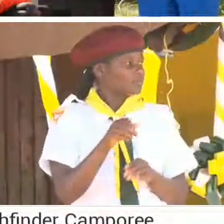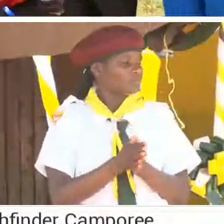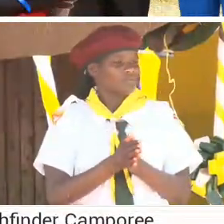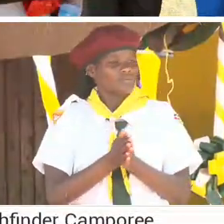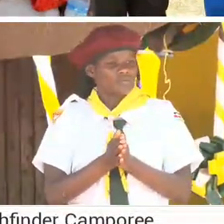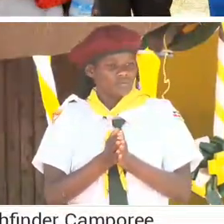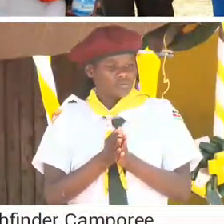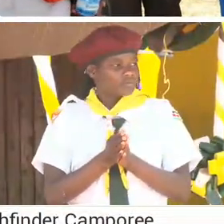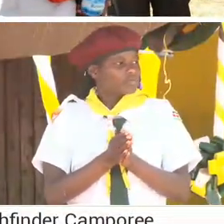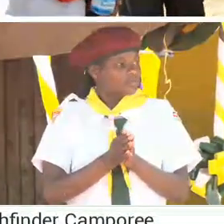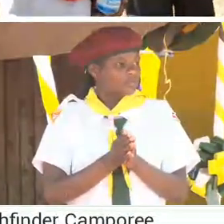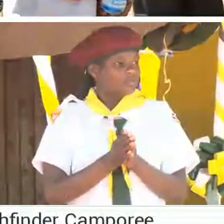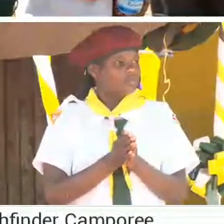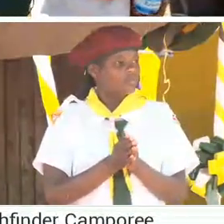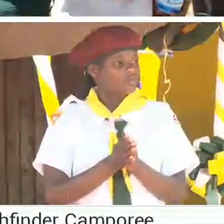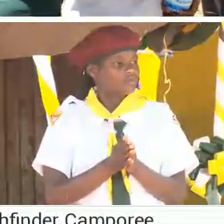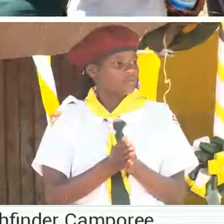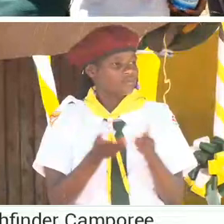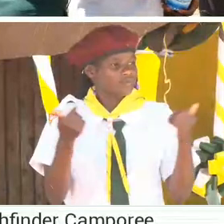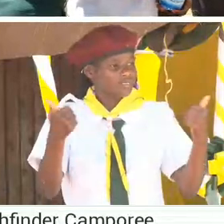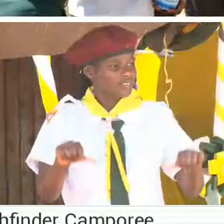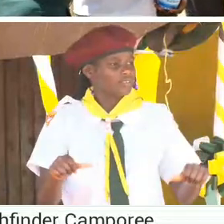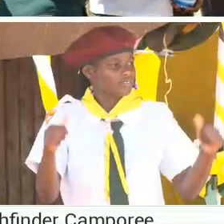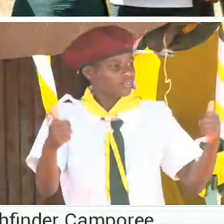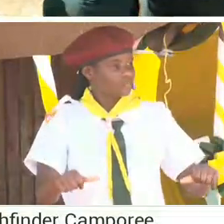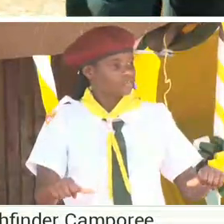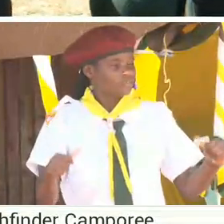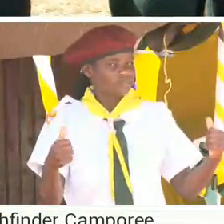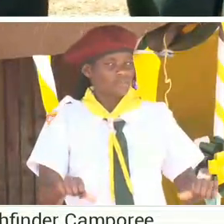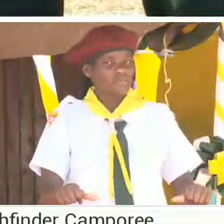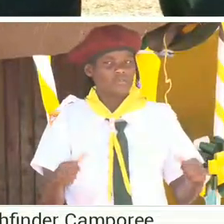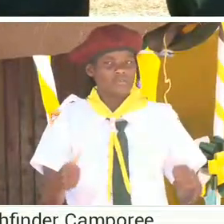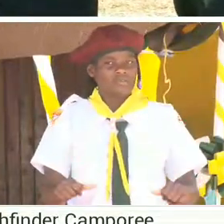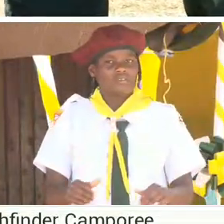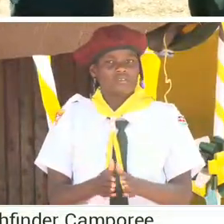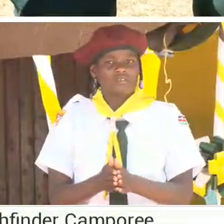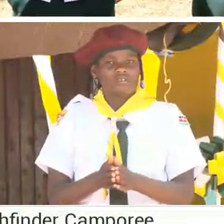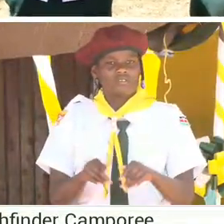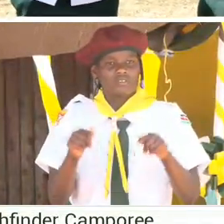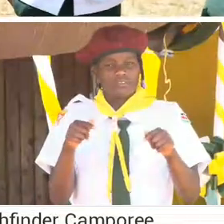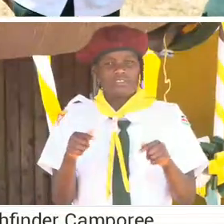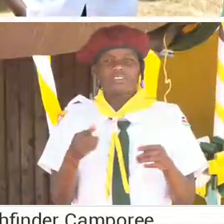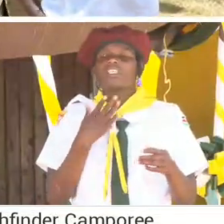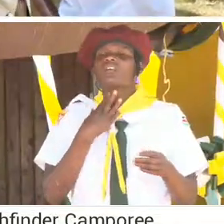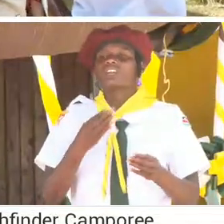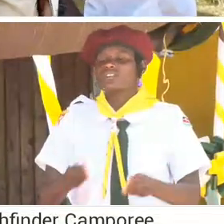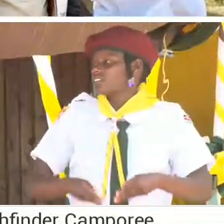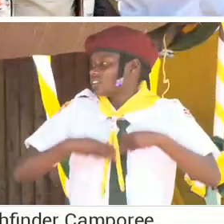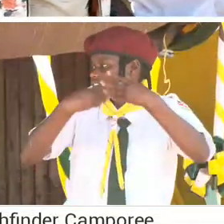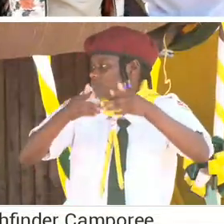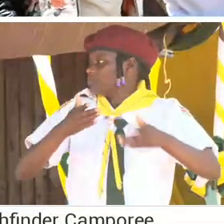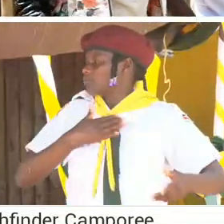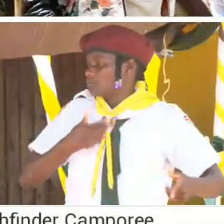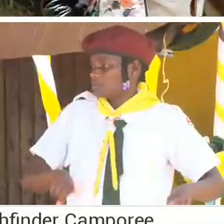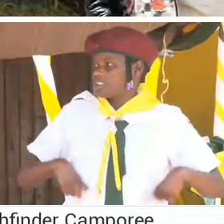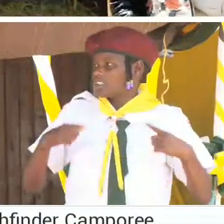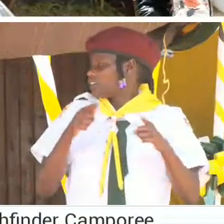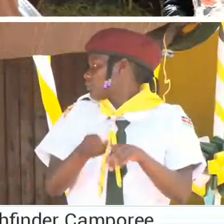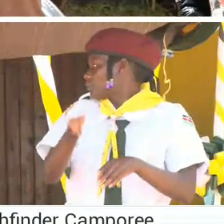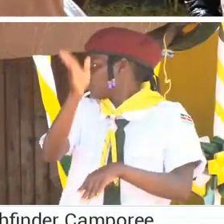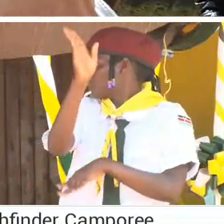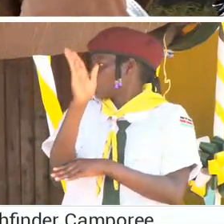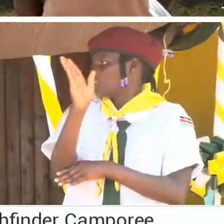busara. Yuko mwingine? Yuko mwingine upande huu. Anasema mimi ninatamani kutoa maisha kwa Yesu. Mimi ninatamani kuanza upya.